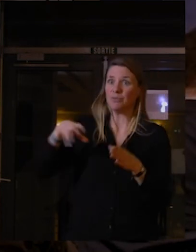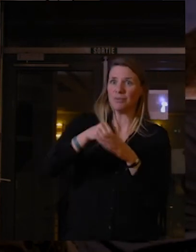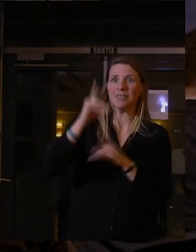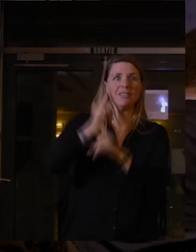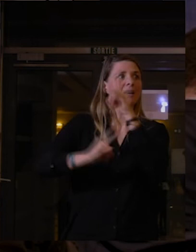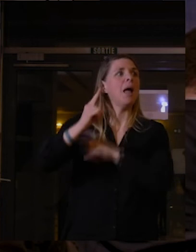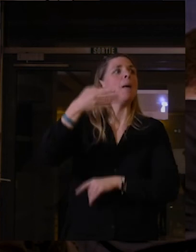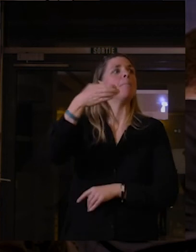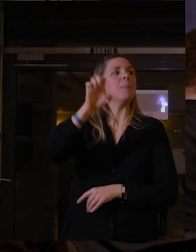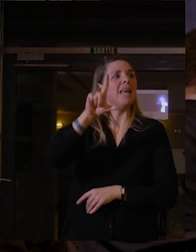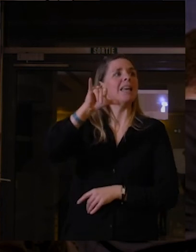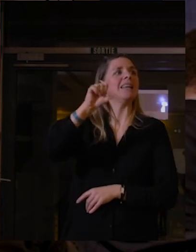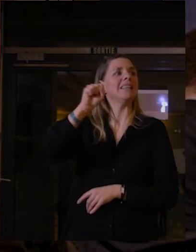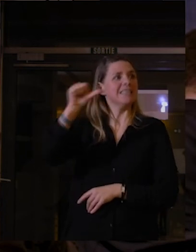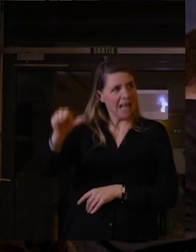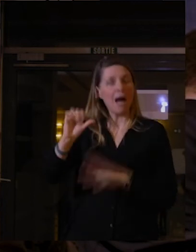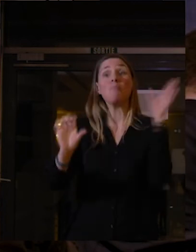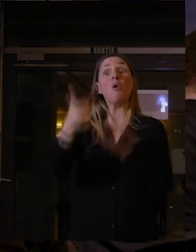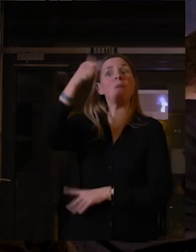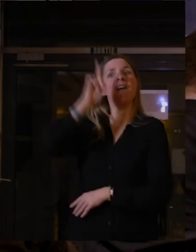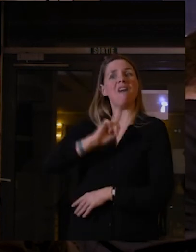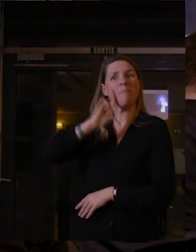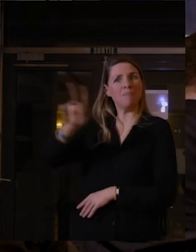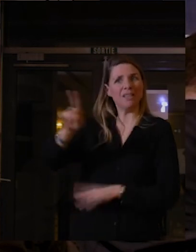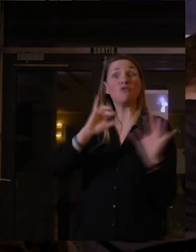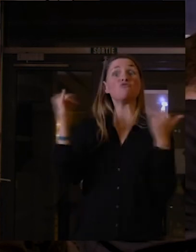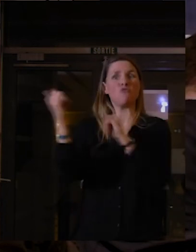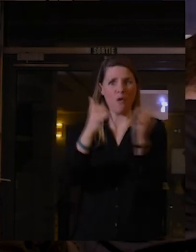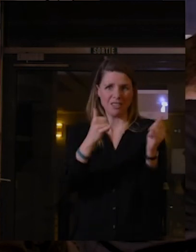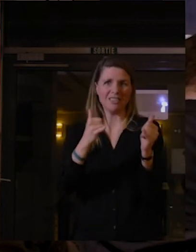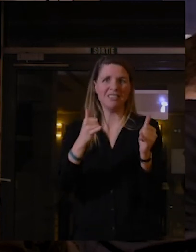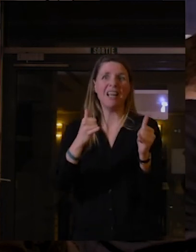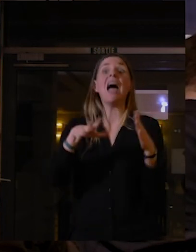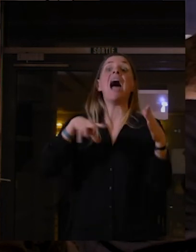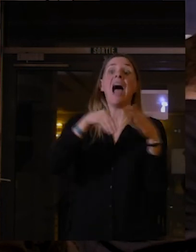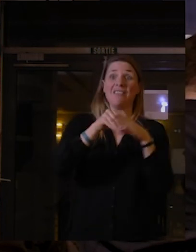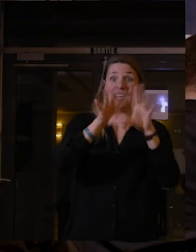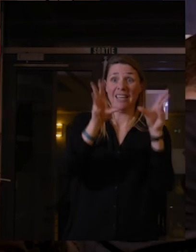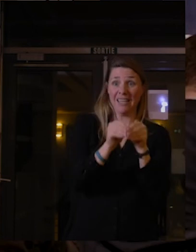s'appelle Mélissa, yes. Et c'est la première joueuse à jouer avec l'équipe de